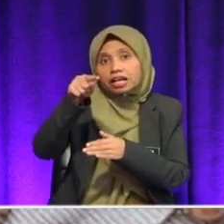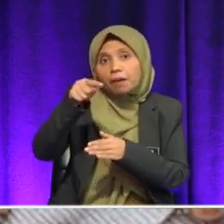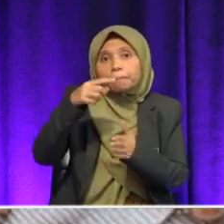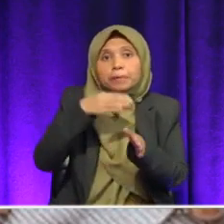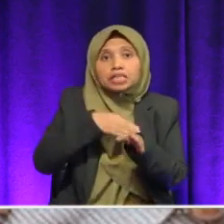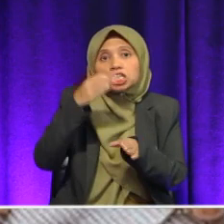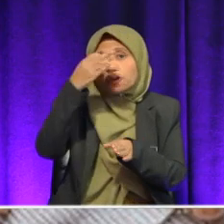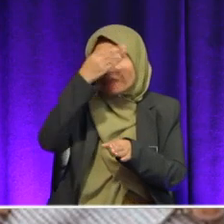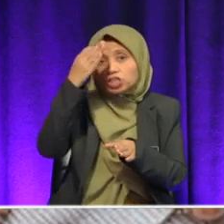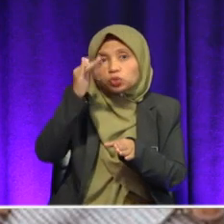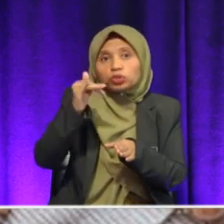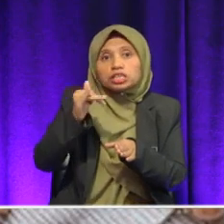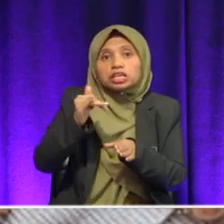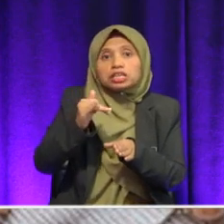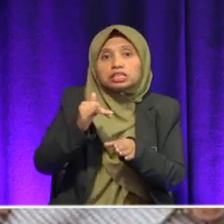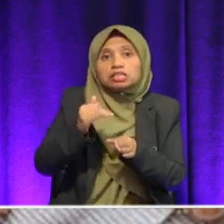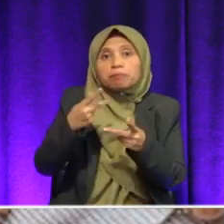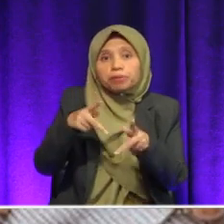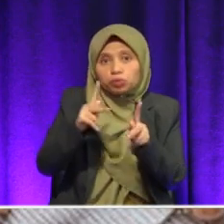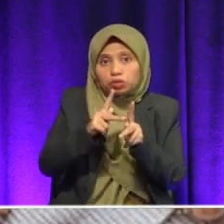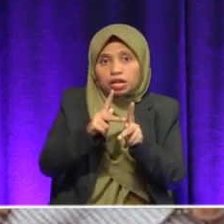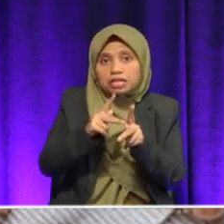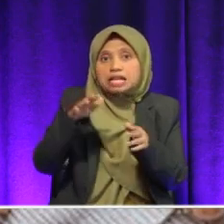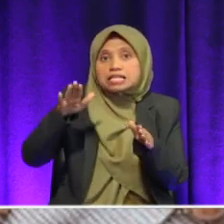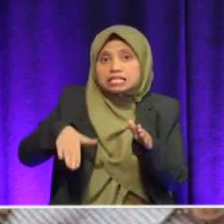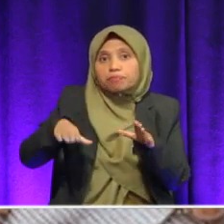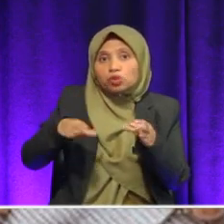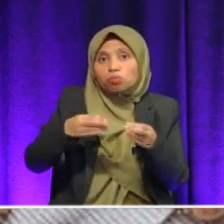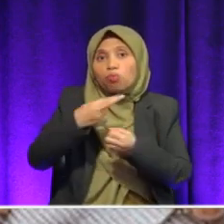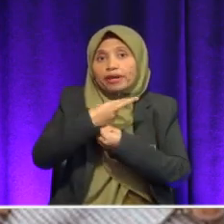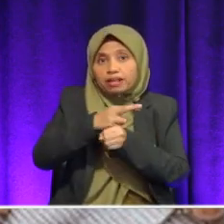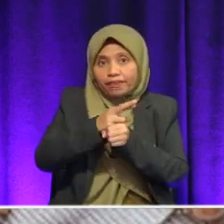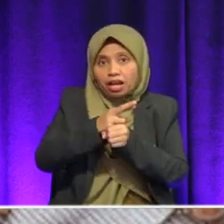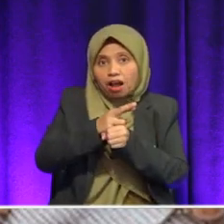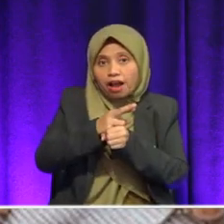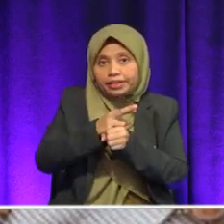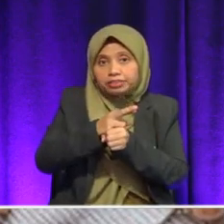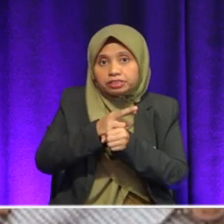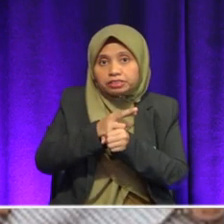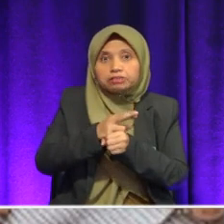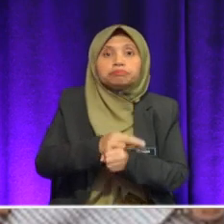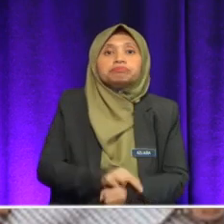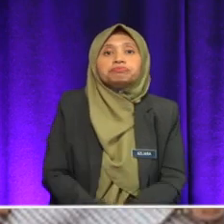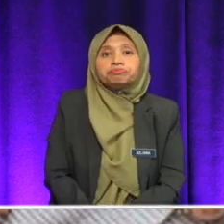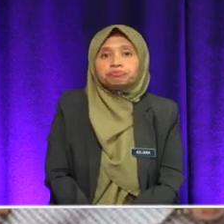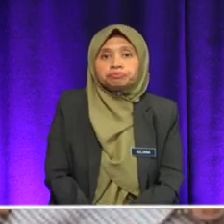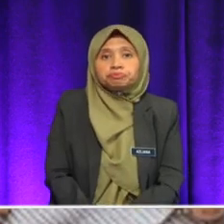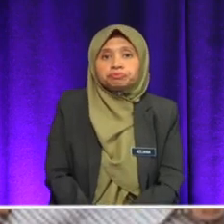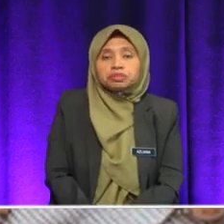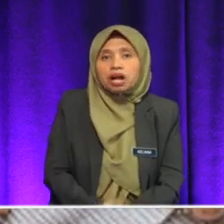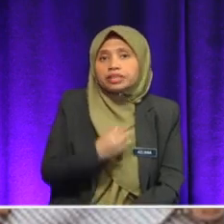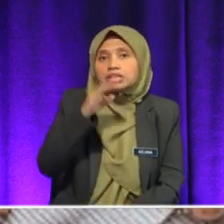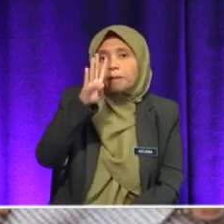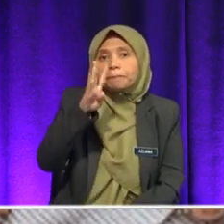sebelum membuat laporan PKN fashion pakaian yang betul dan Pangkah yang tidak berkaitan pada ruang jawaban